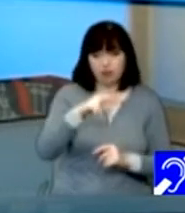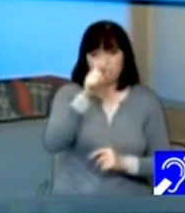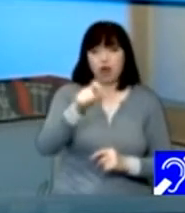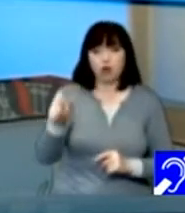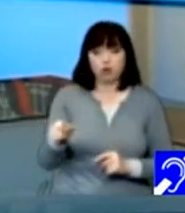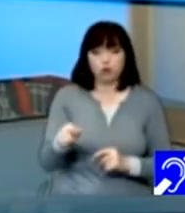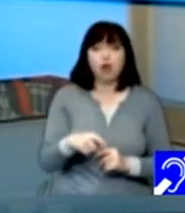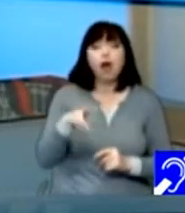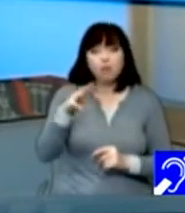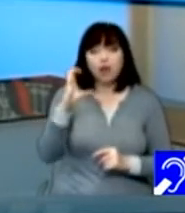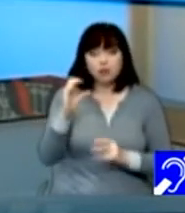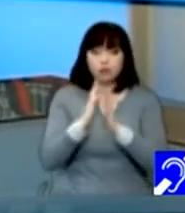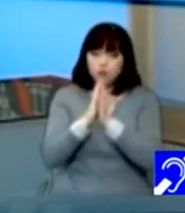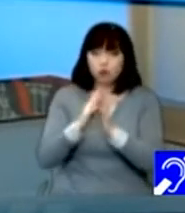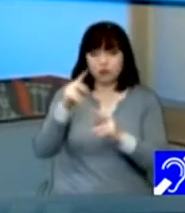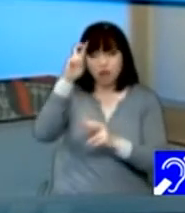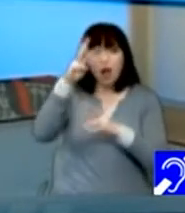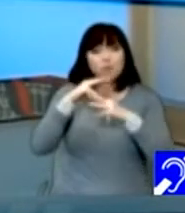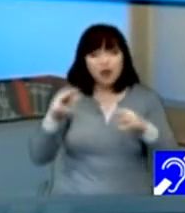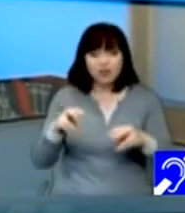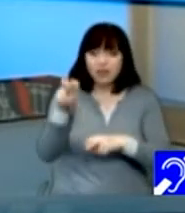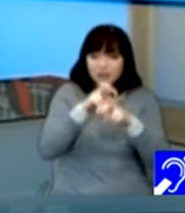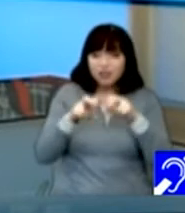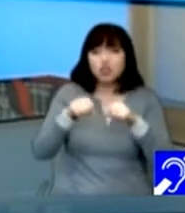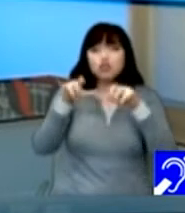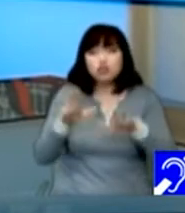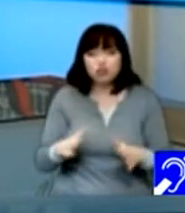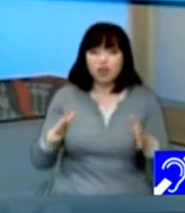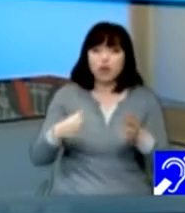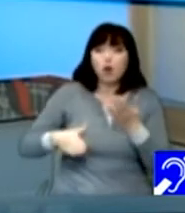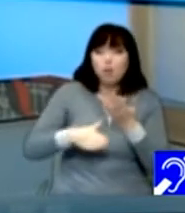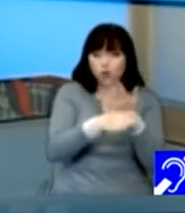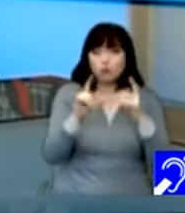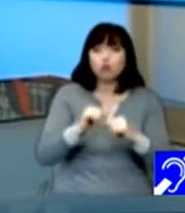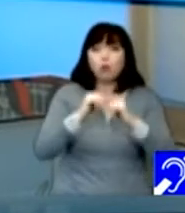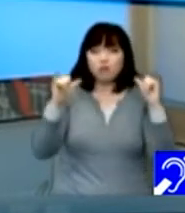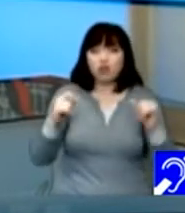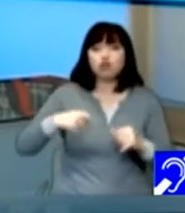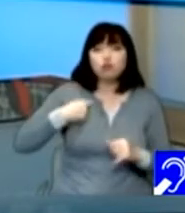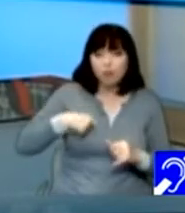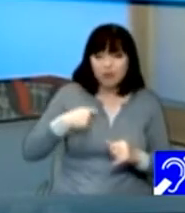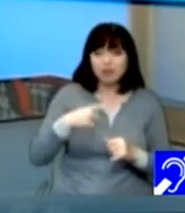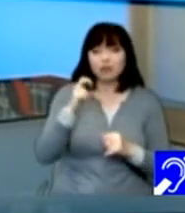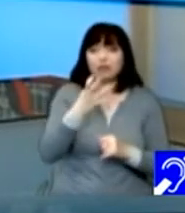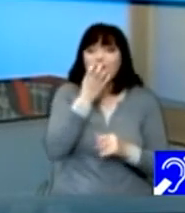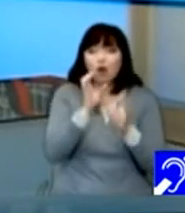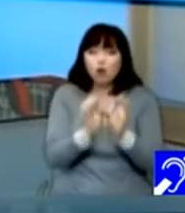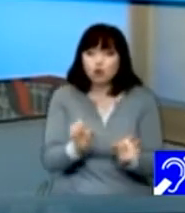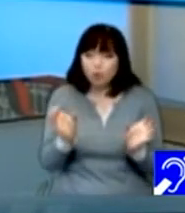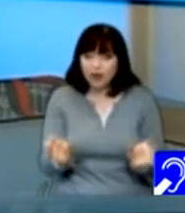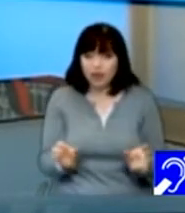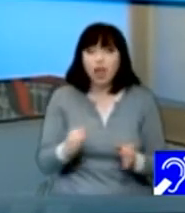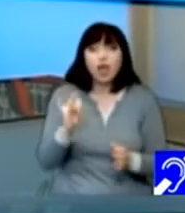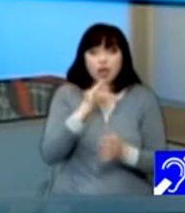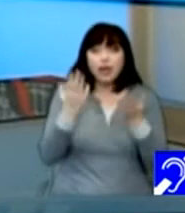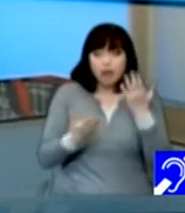Sandu solicită guvernului să identifice în următoarele zile soluții pentru a mări compensațiile la energia termică, iar în cazul în